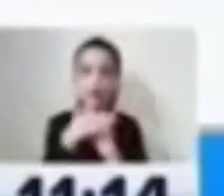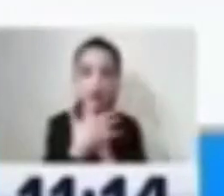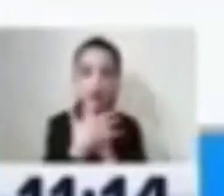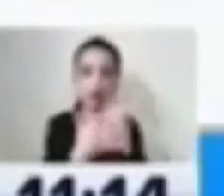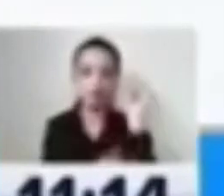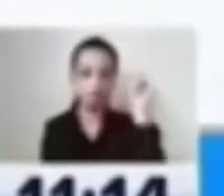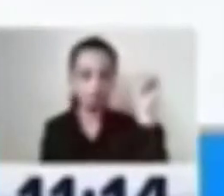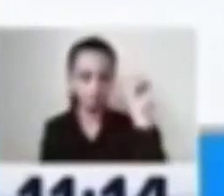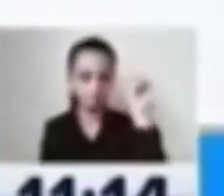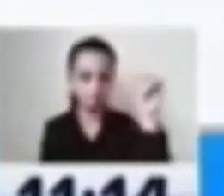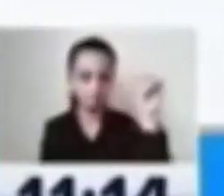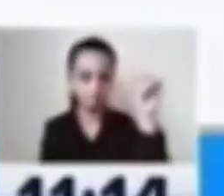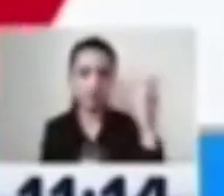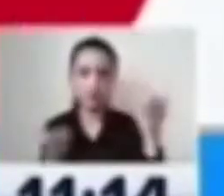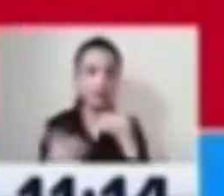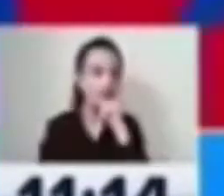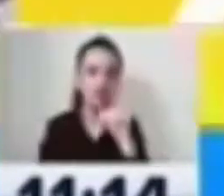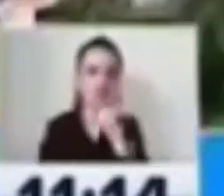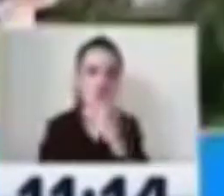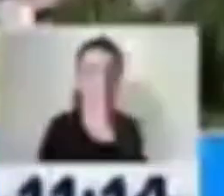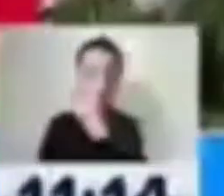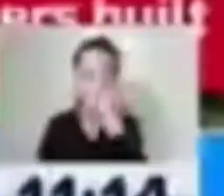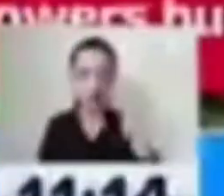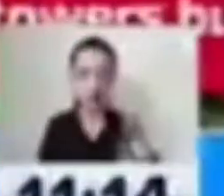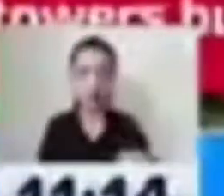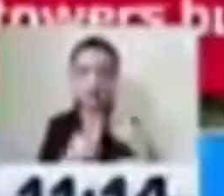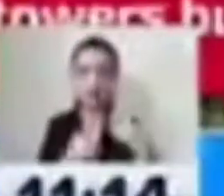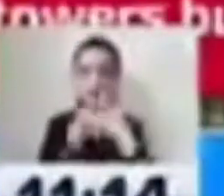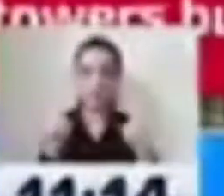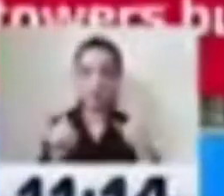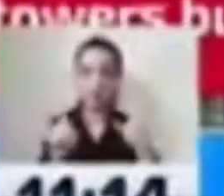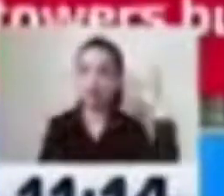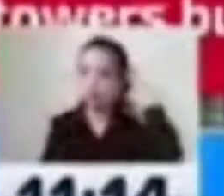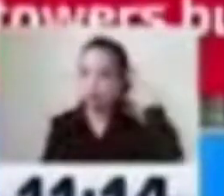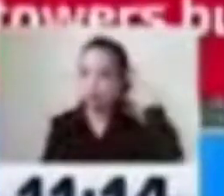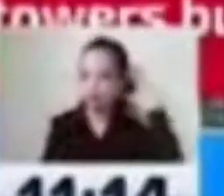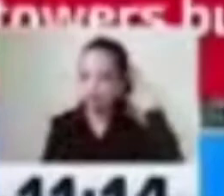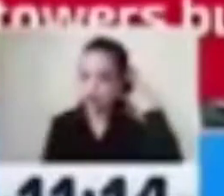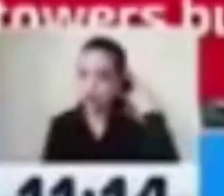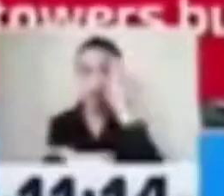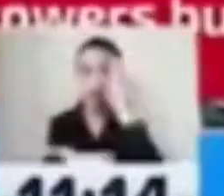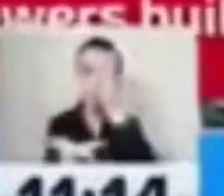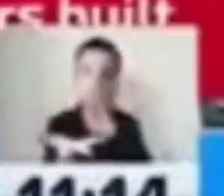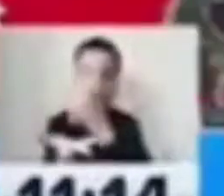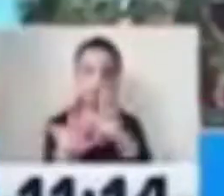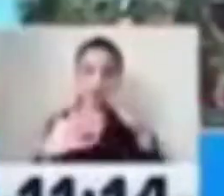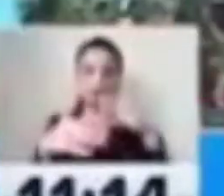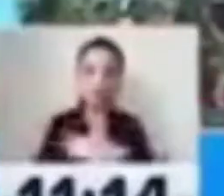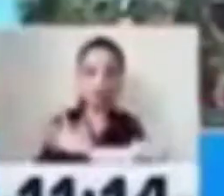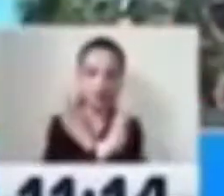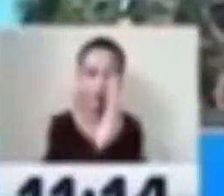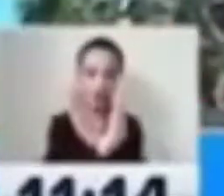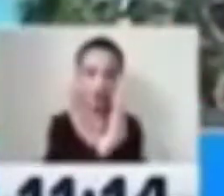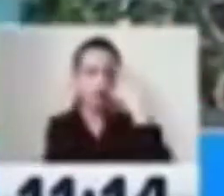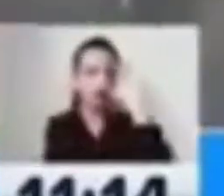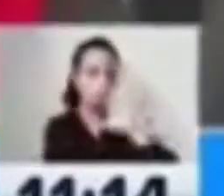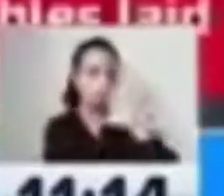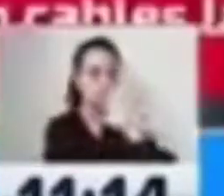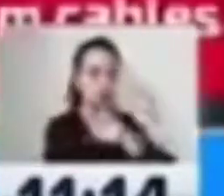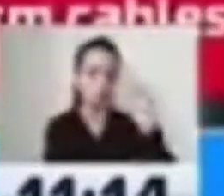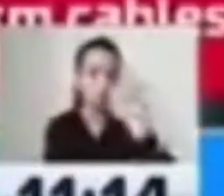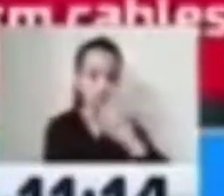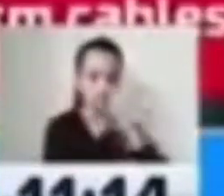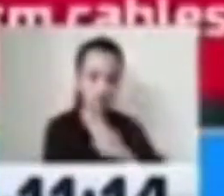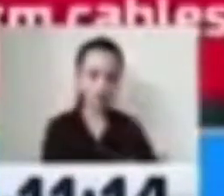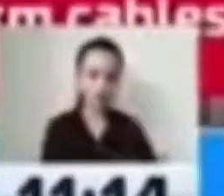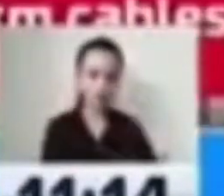time. Ang plano po namin, perhaps by next year, mag-o-offer na rin po kami ng broadband services. Meaning po ng broadband